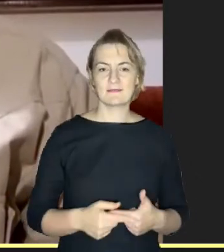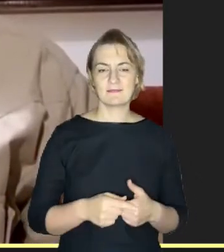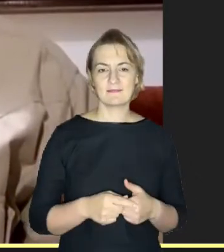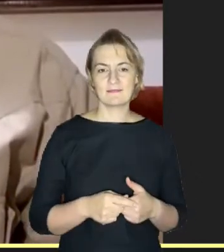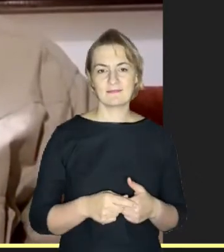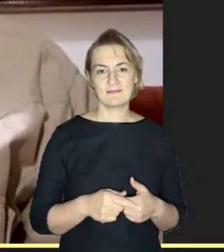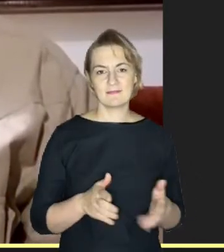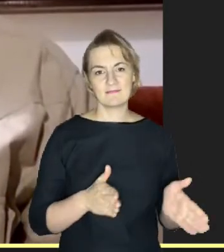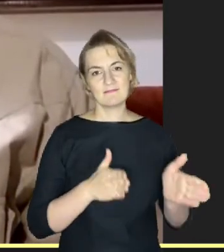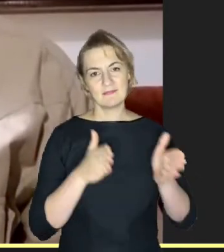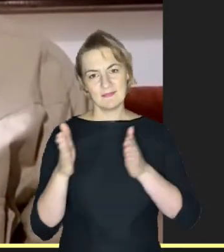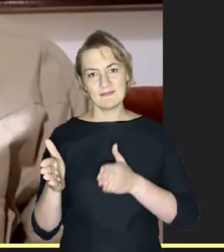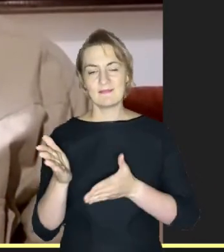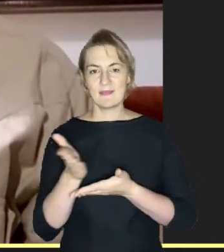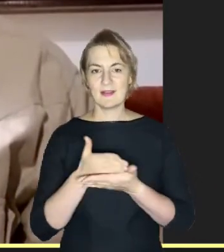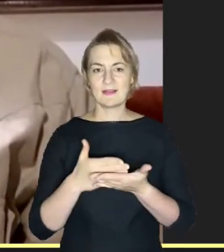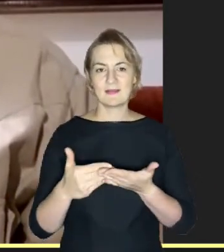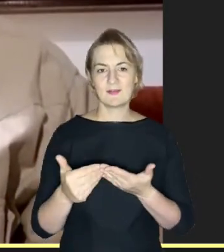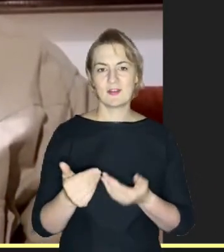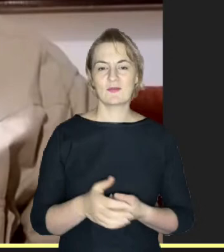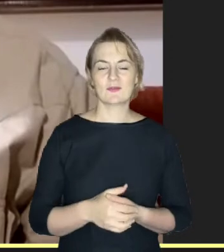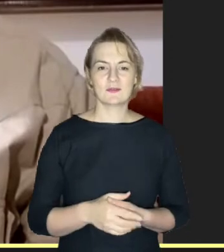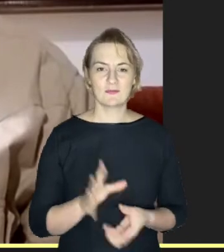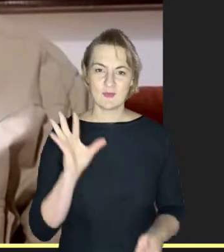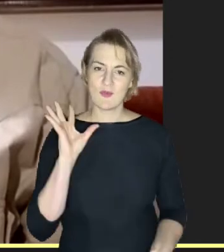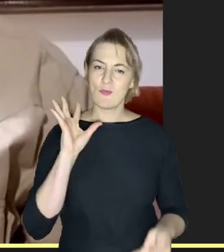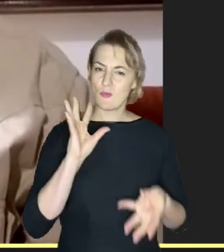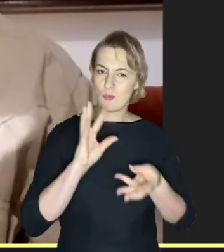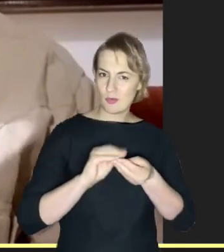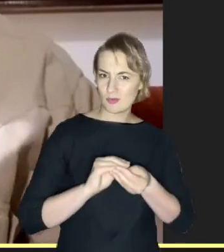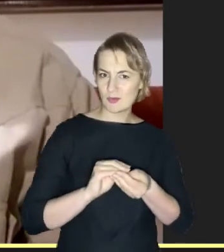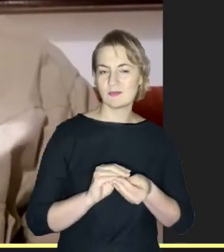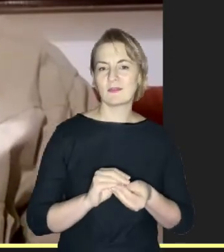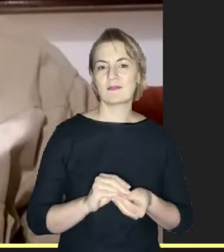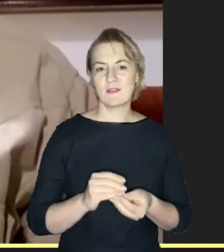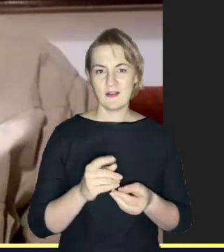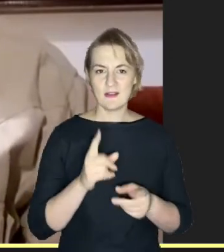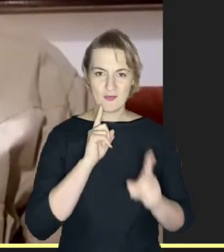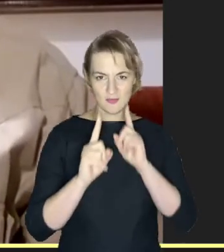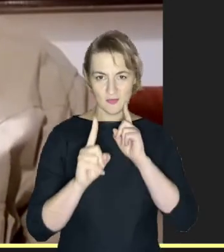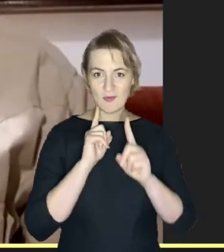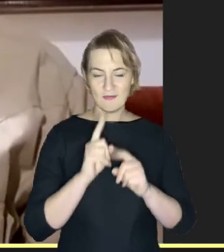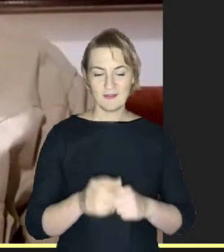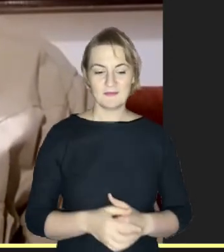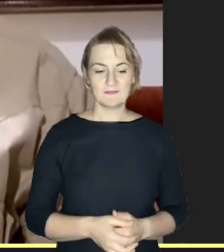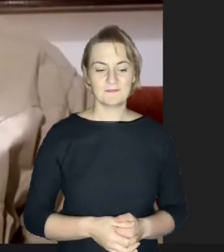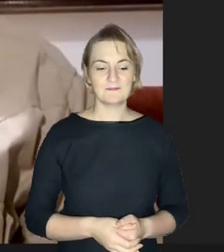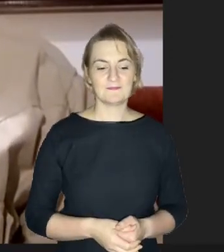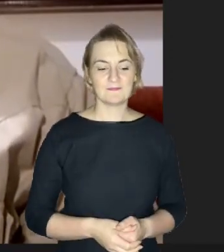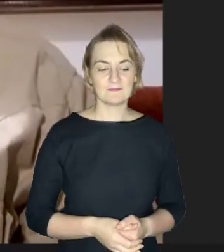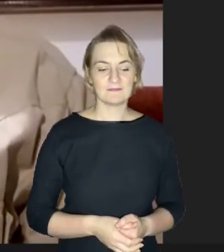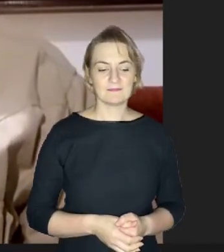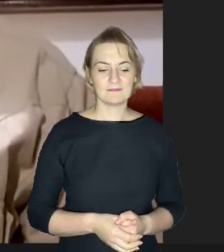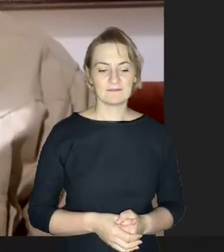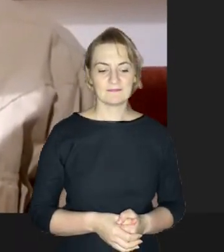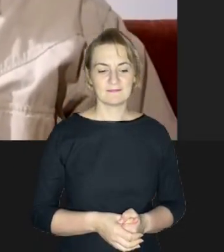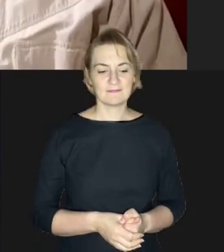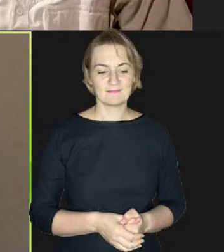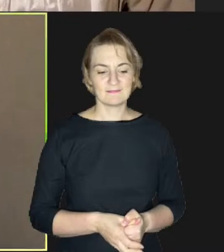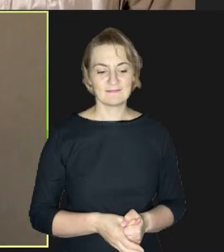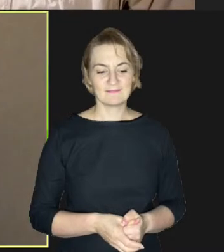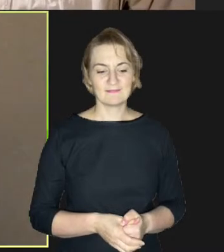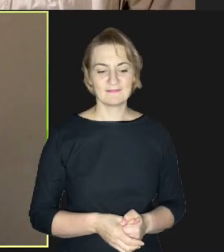przejście do tej kolejnej części i podsumowanie tej naszej rozmowy, mówi co. No, ja trochę